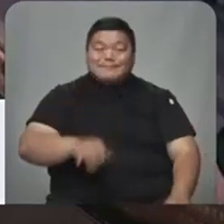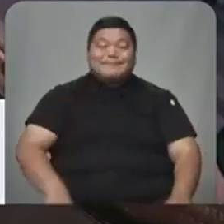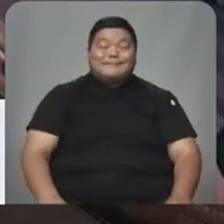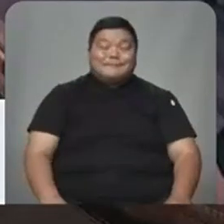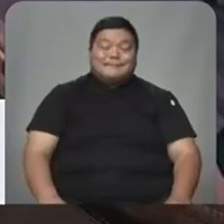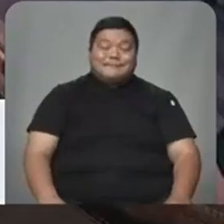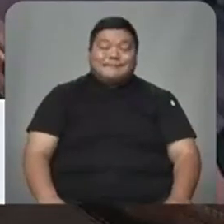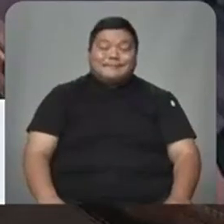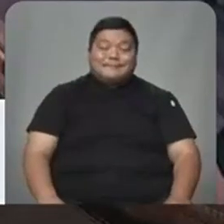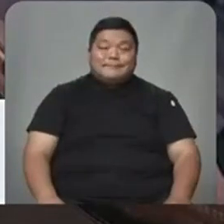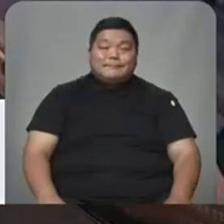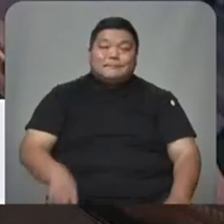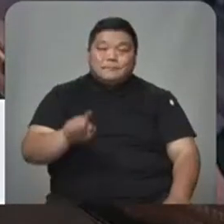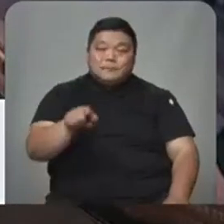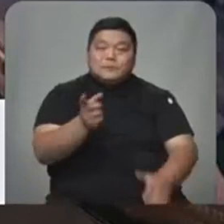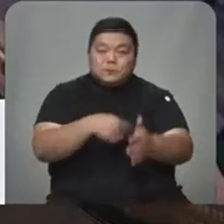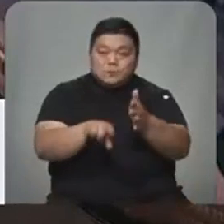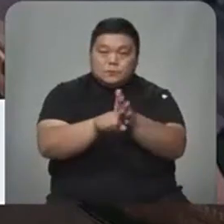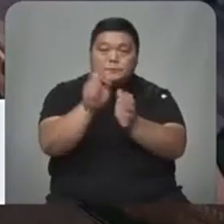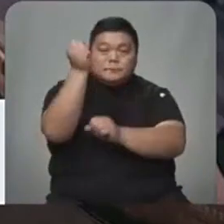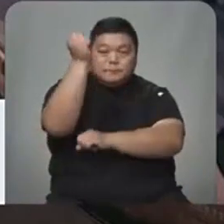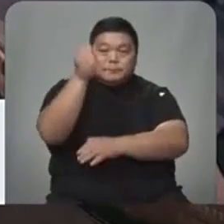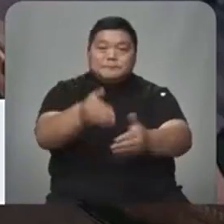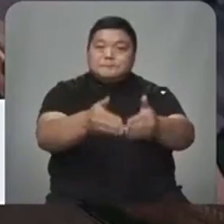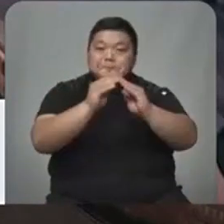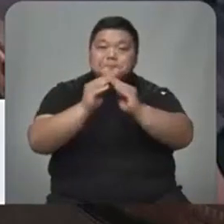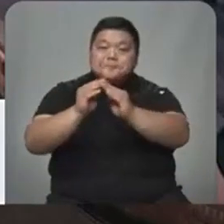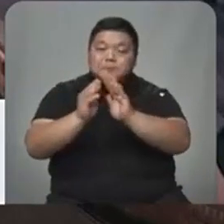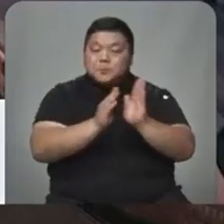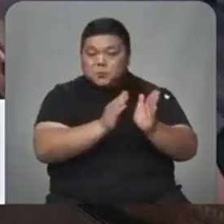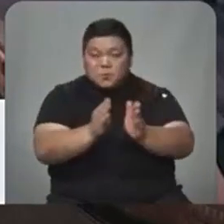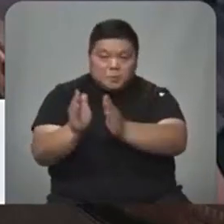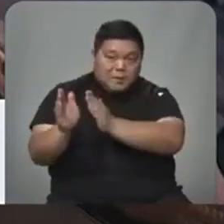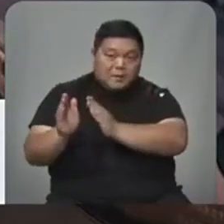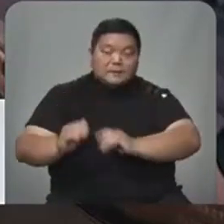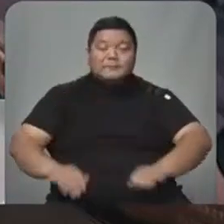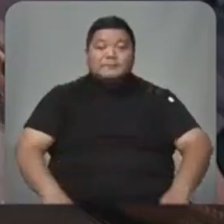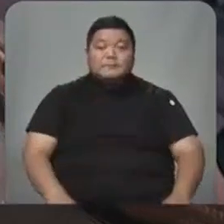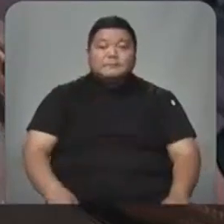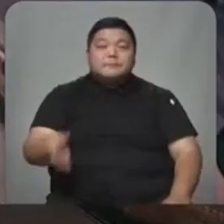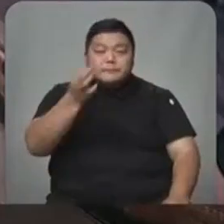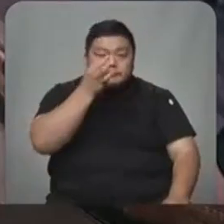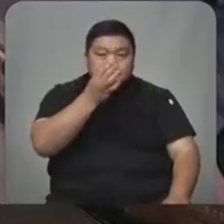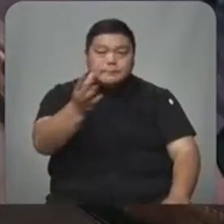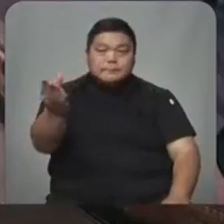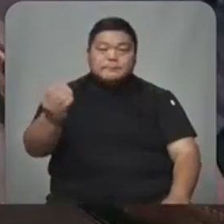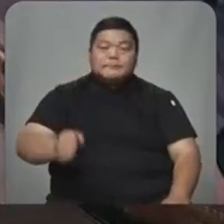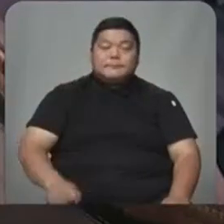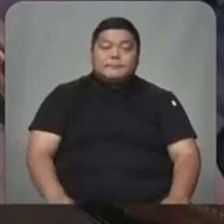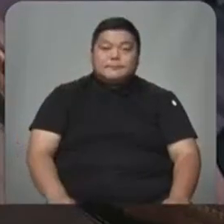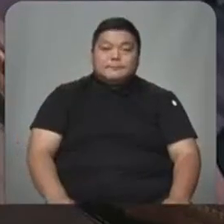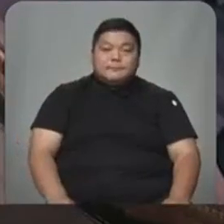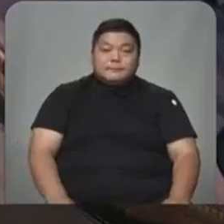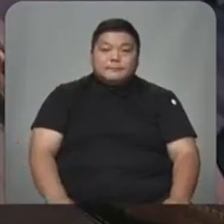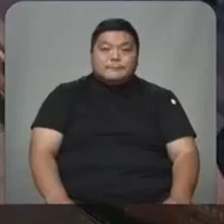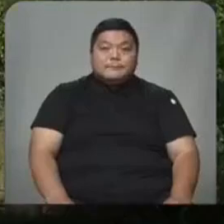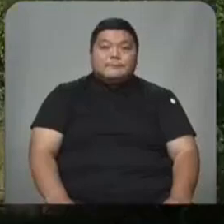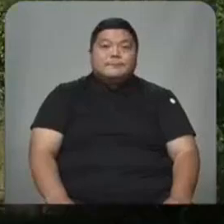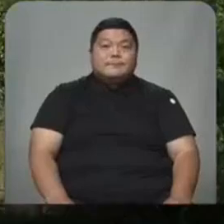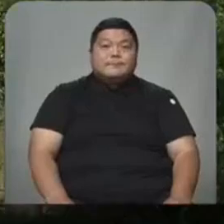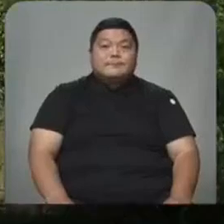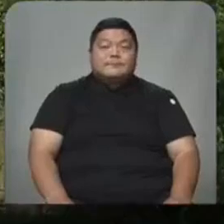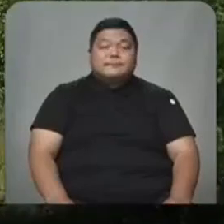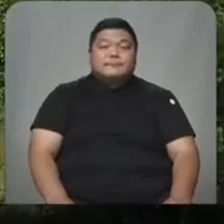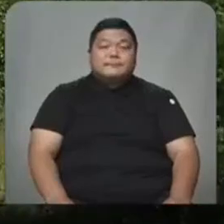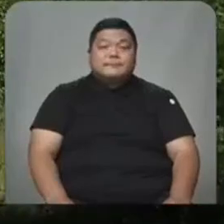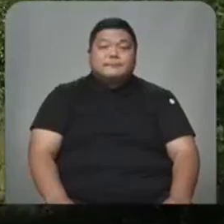열립니다. 강릉시는 기반시설 조성 등 총회 준비에 속도를 내고 있습니다. 김보람 기자가 보도합니다.